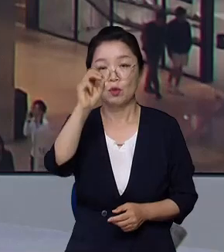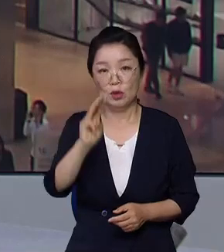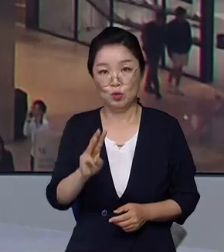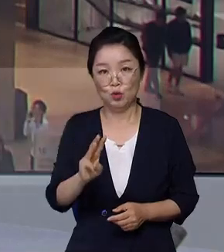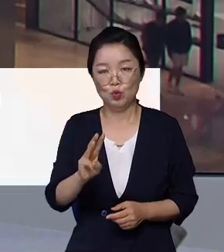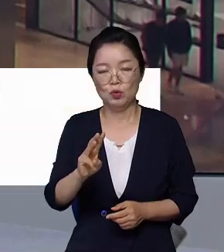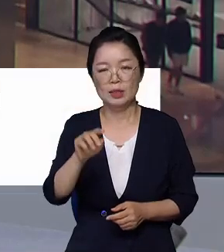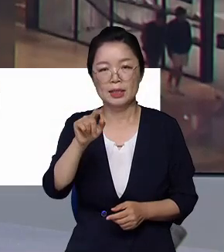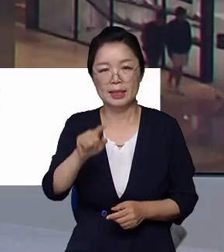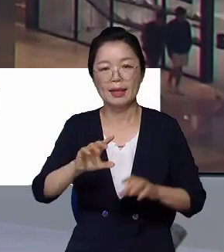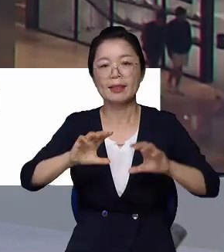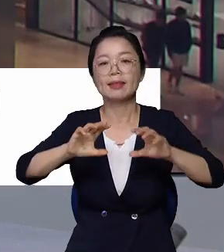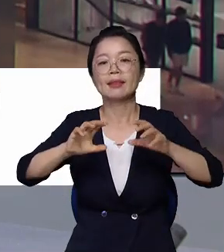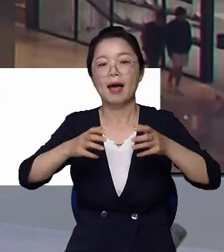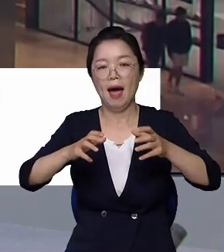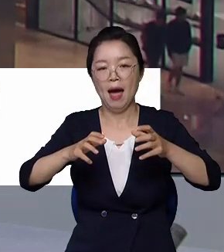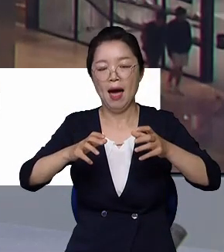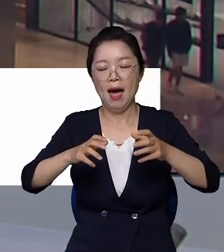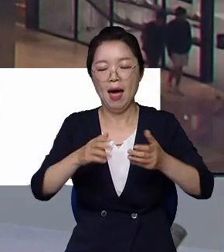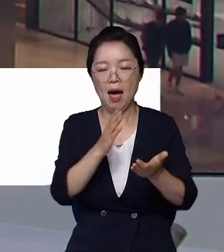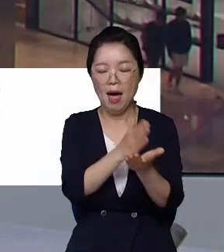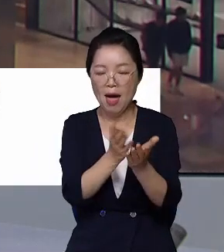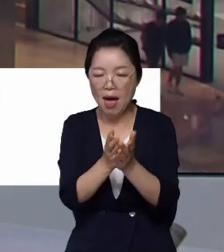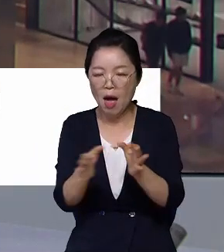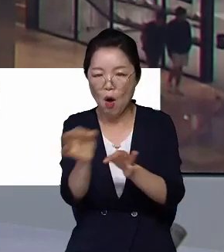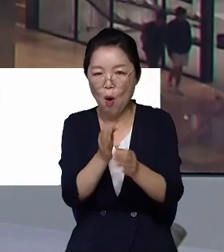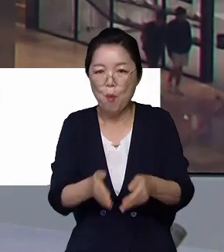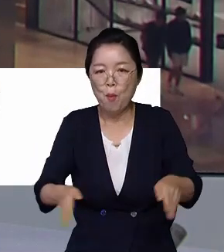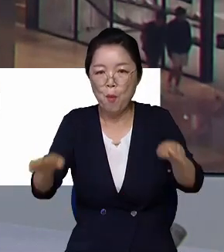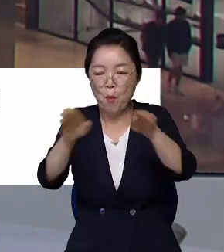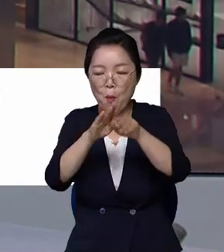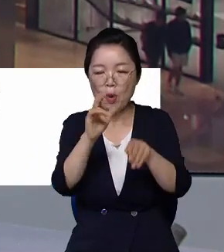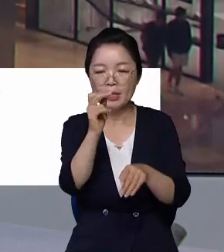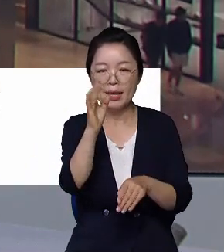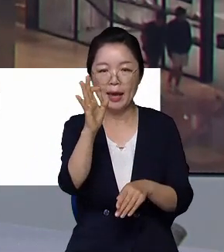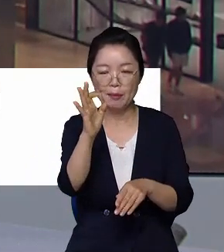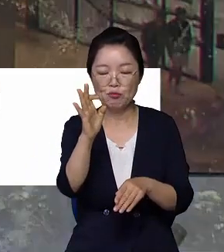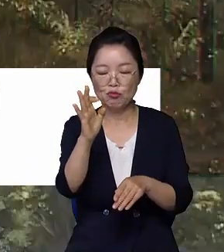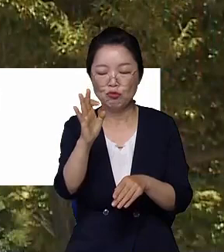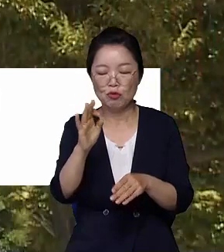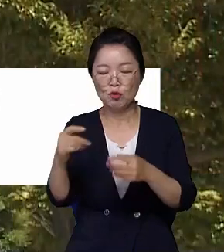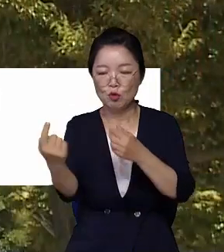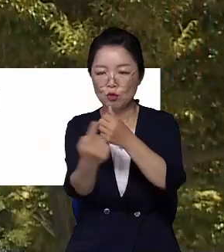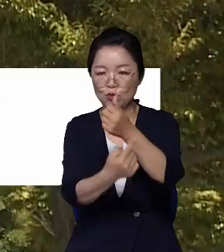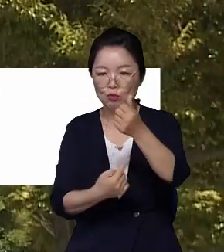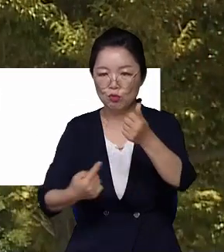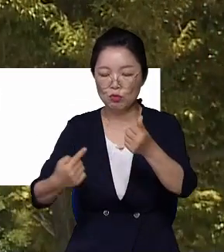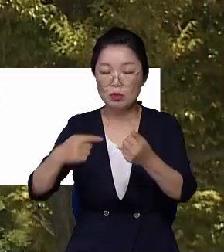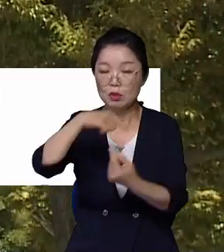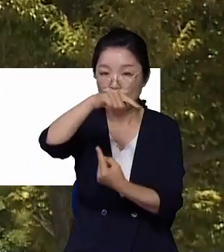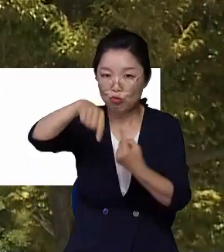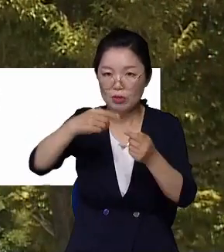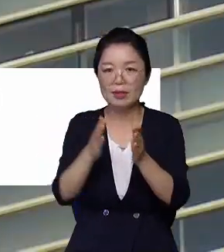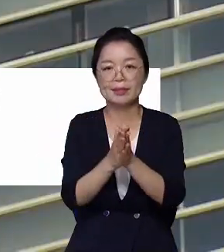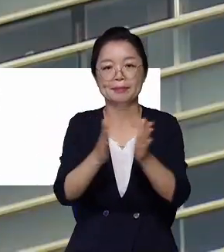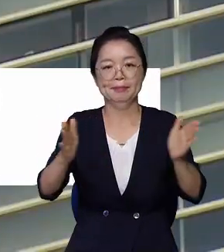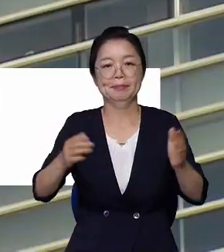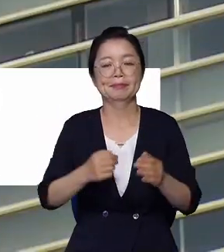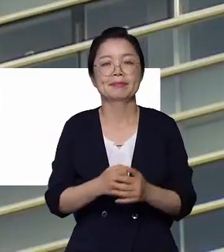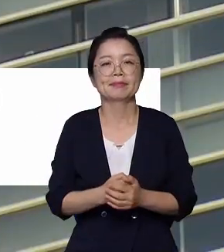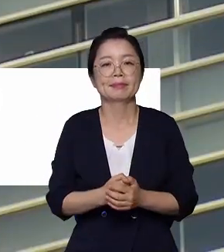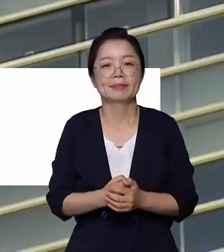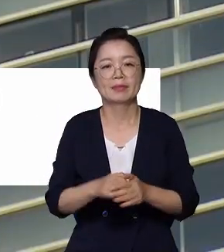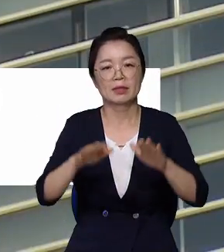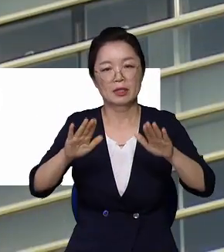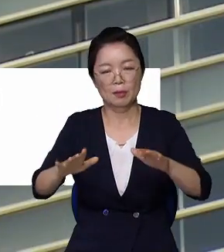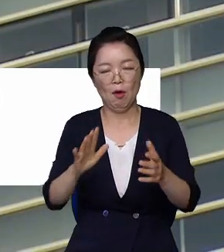광주광역시가 국가지원형 복합 쇼핑몰 유치를 전담할 TF를 구성해 운영에 들어갑니다. 정종임 광주광역시 대변인은